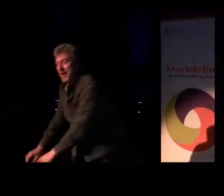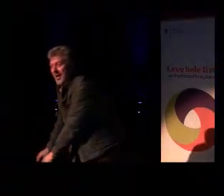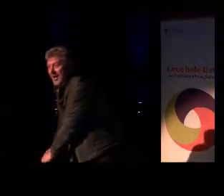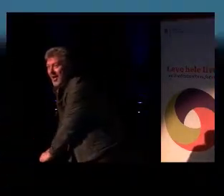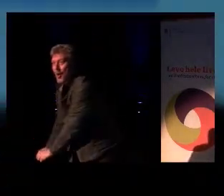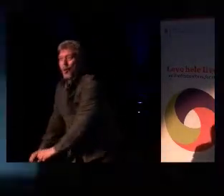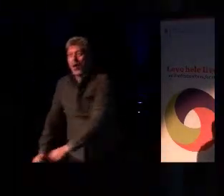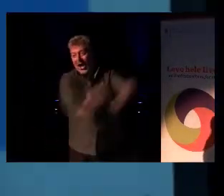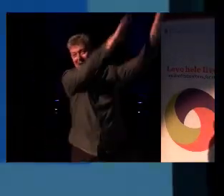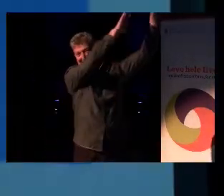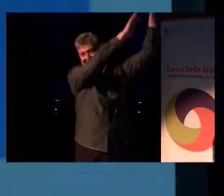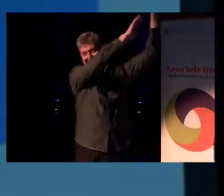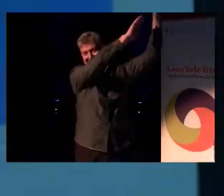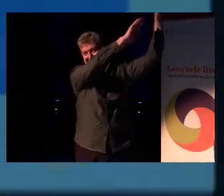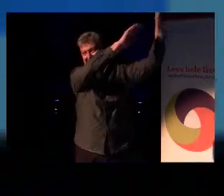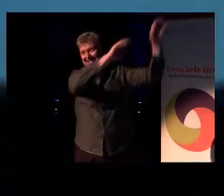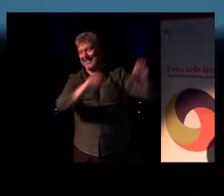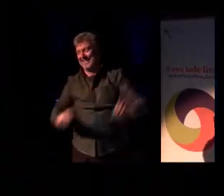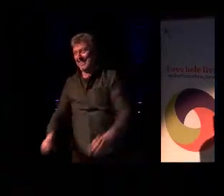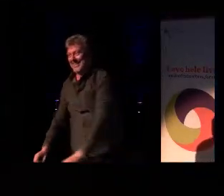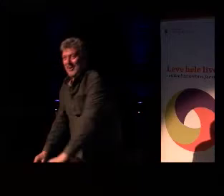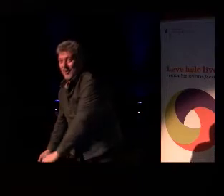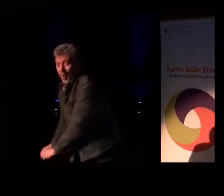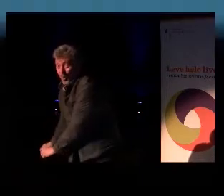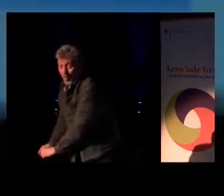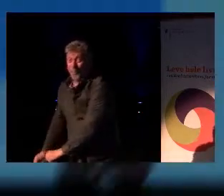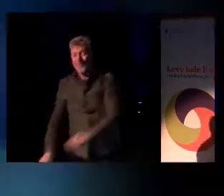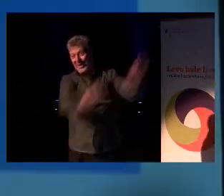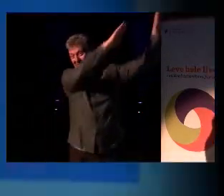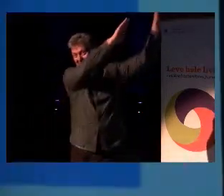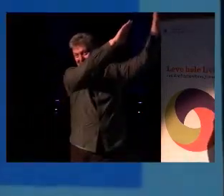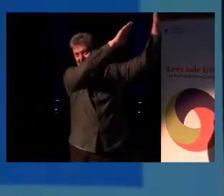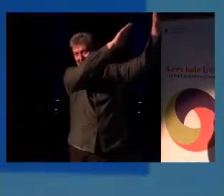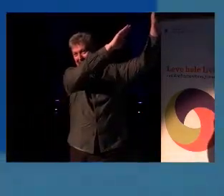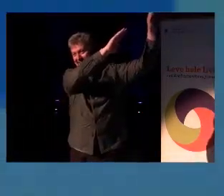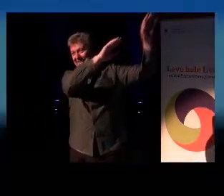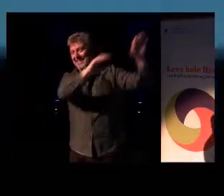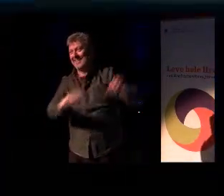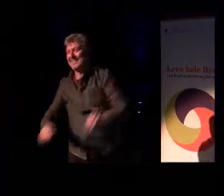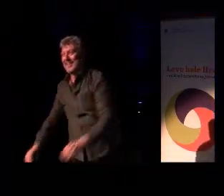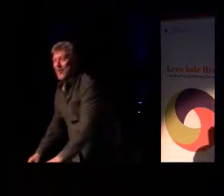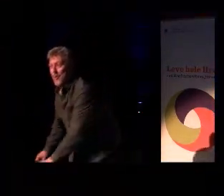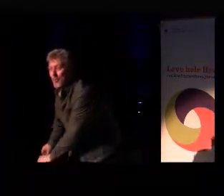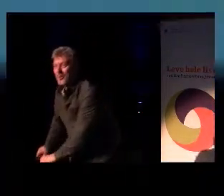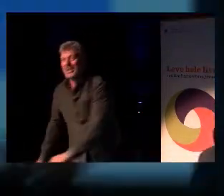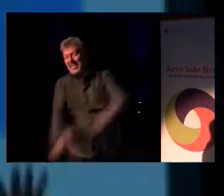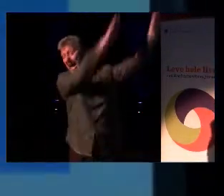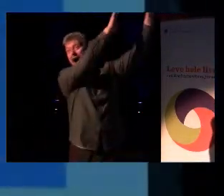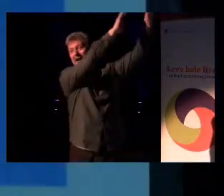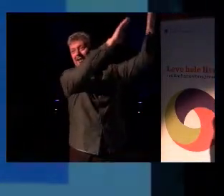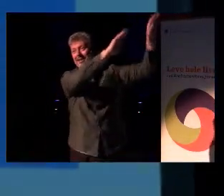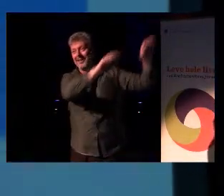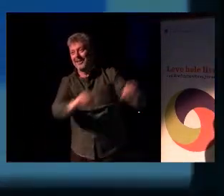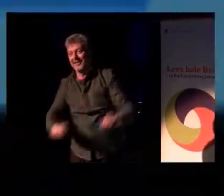Og kast! Herlig! Og ja! Lag litt lyd nå, folkens. Ja!